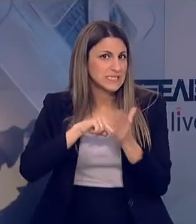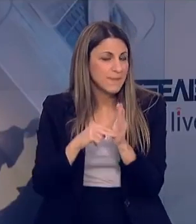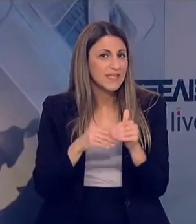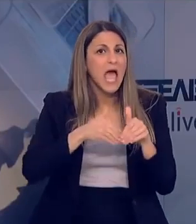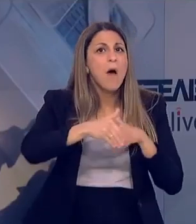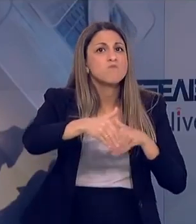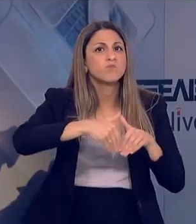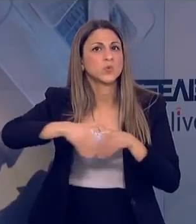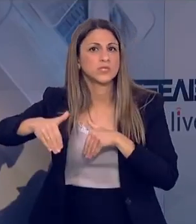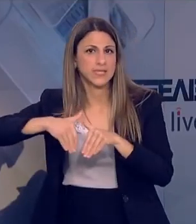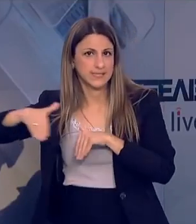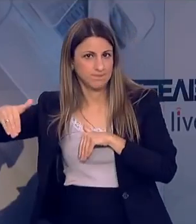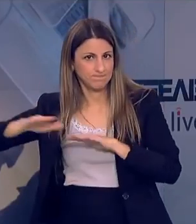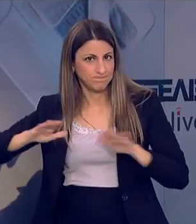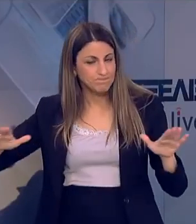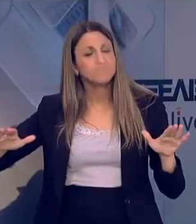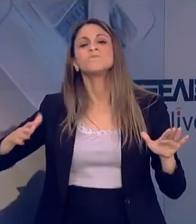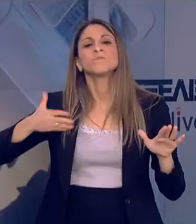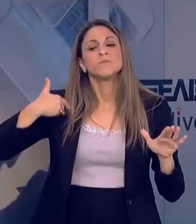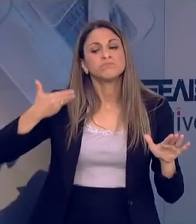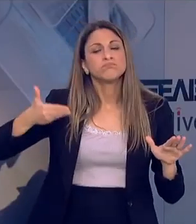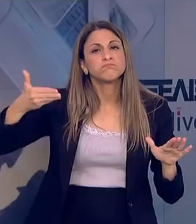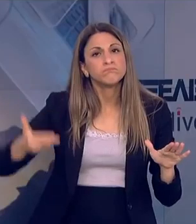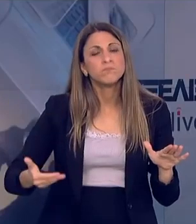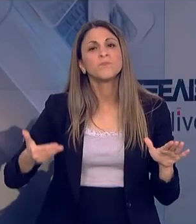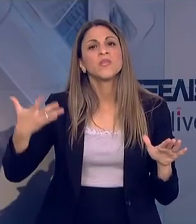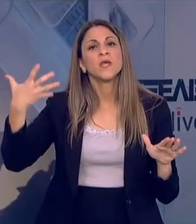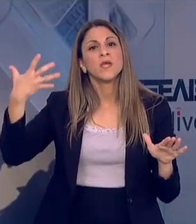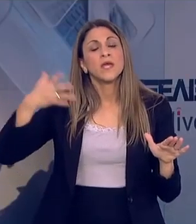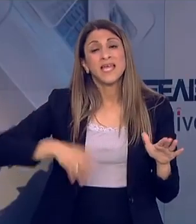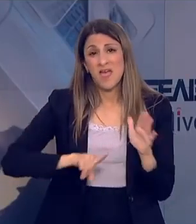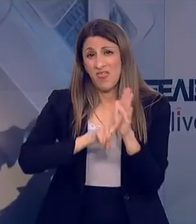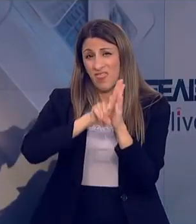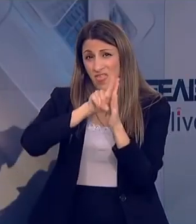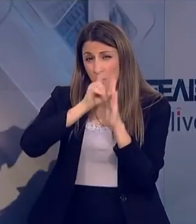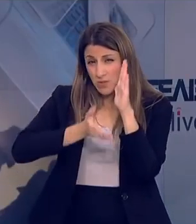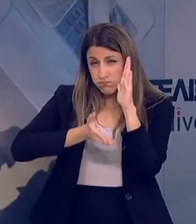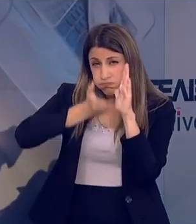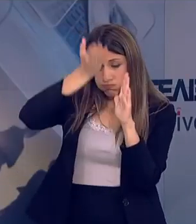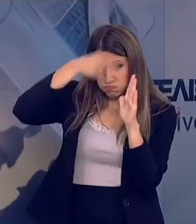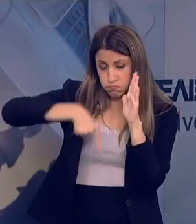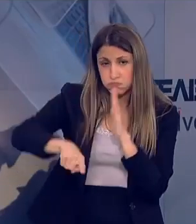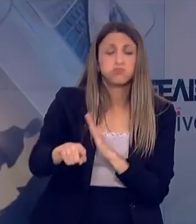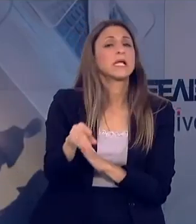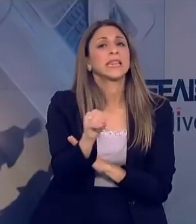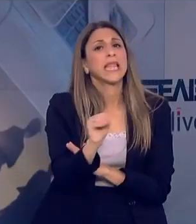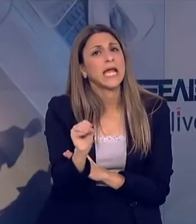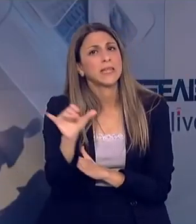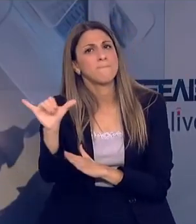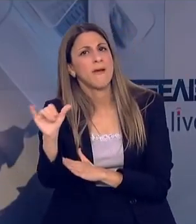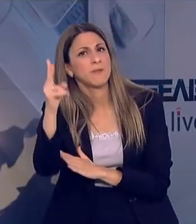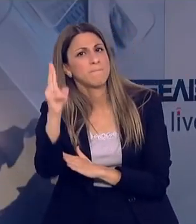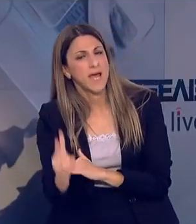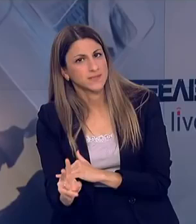αποστάσεων. Σύμφωνα με τις μετεωρολογικές προβλέψεις, στις επόμενες μέρες θα έχουμε σημαντική άνοδο της θερμοκρασίας. Πολλοί θα πάνε σε παραλίες, κάτι